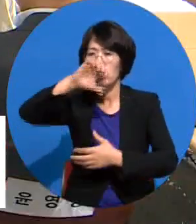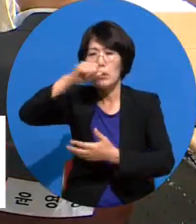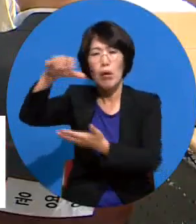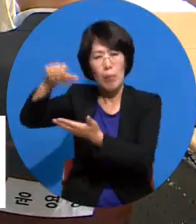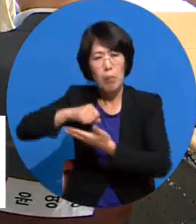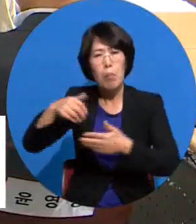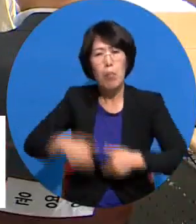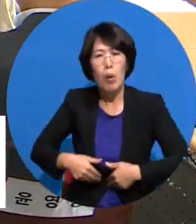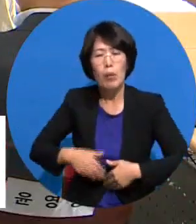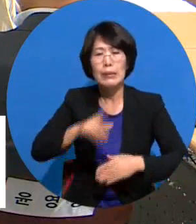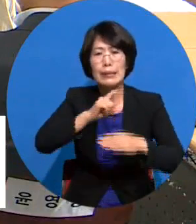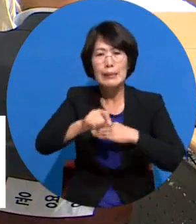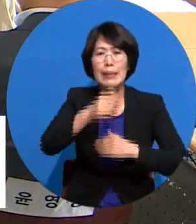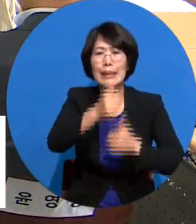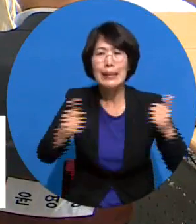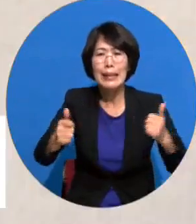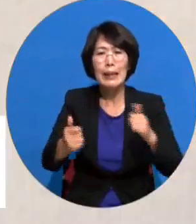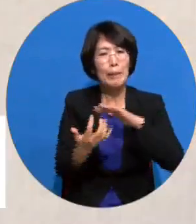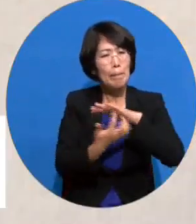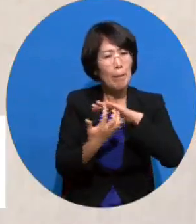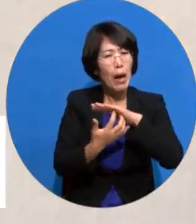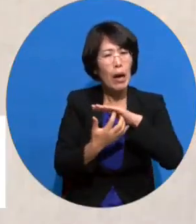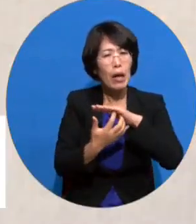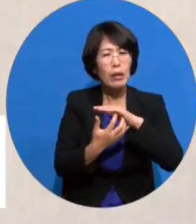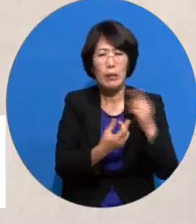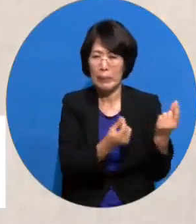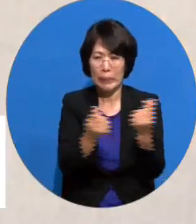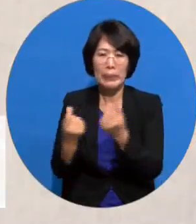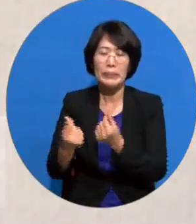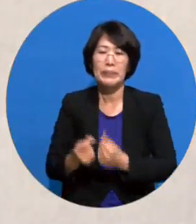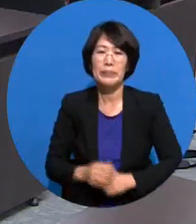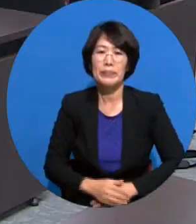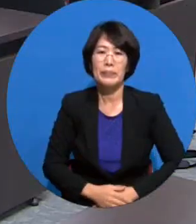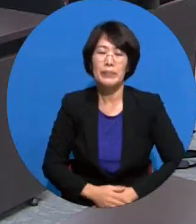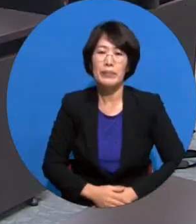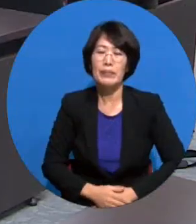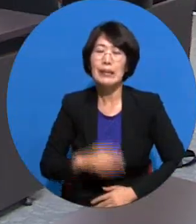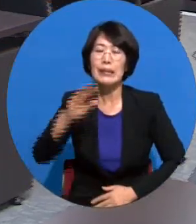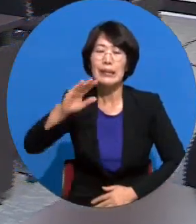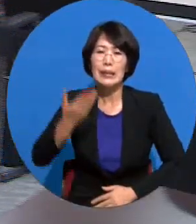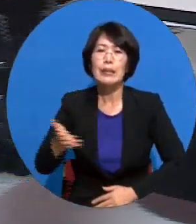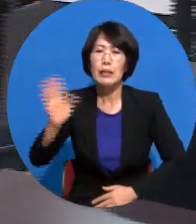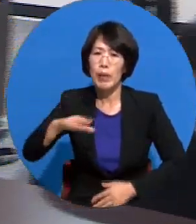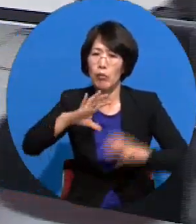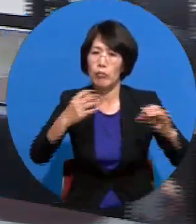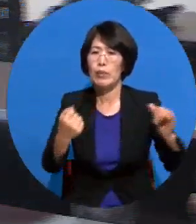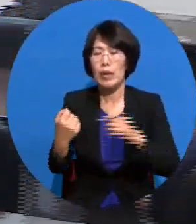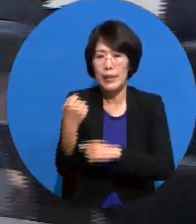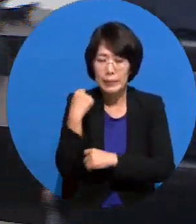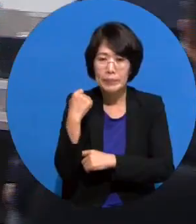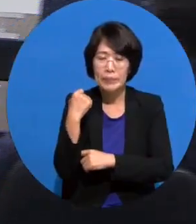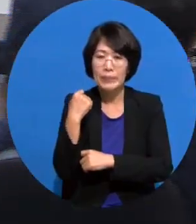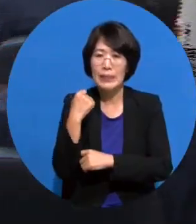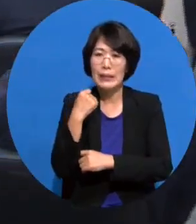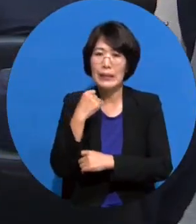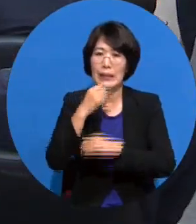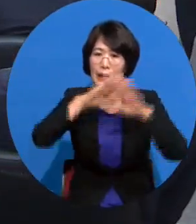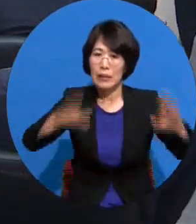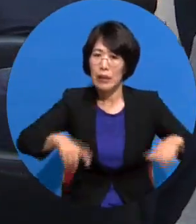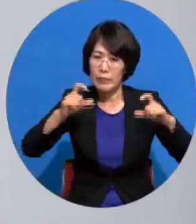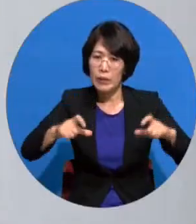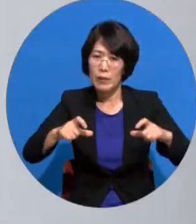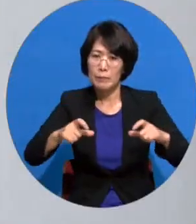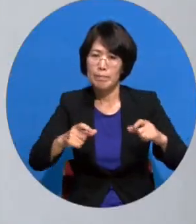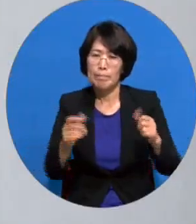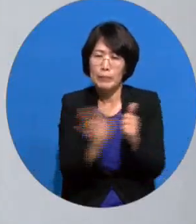절실한 자치단체의 셈법은 크게 복잡하지 않습니다. 다만 국민의힘이 서진 정책에 적극성을 띠고